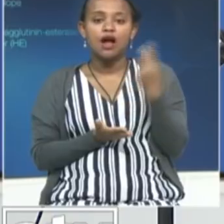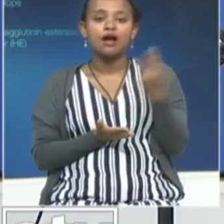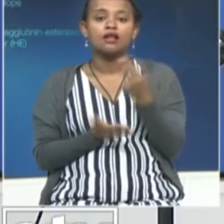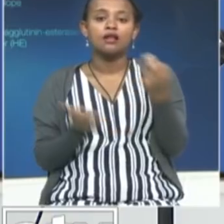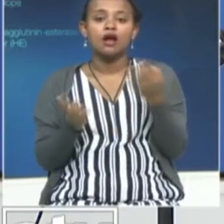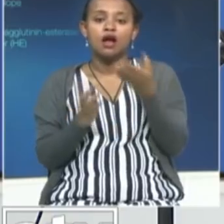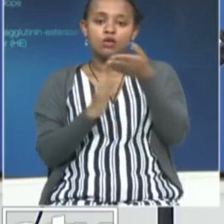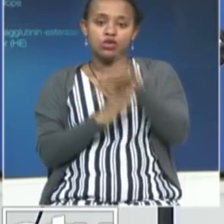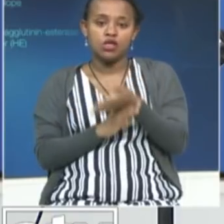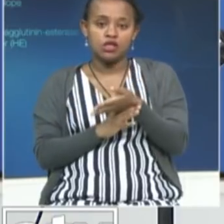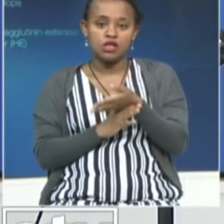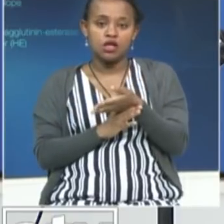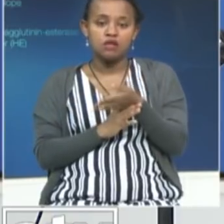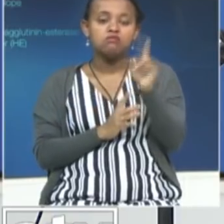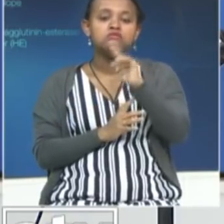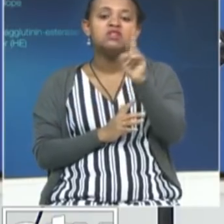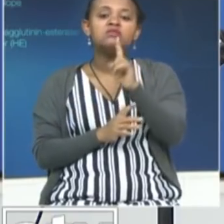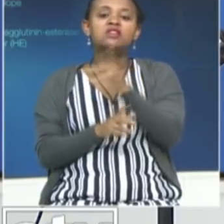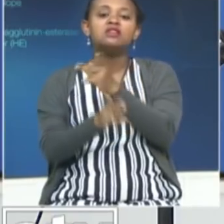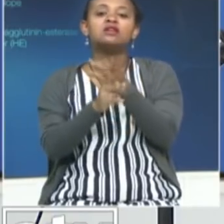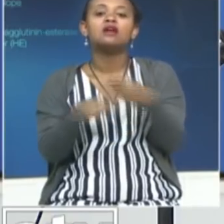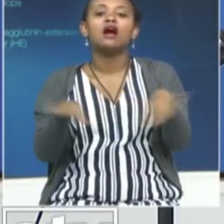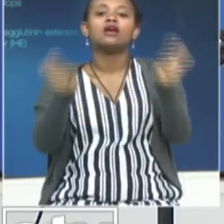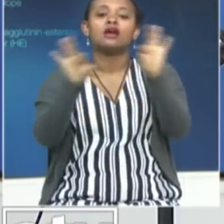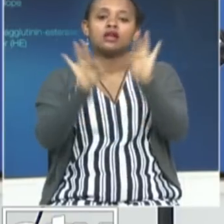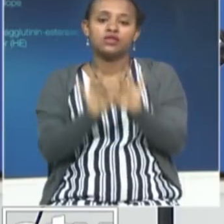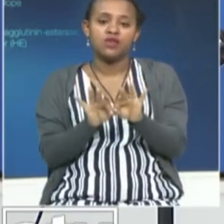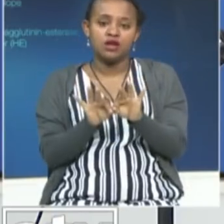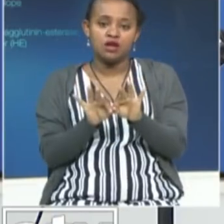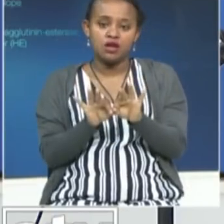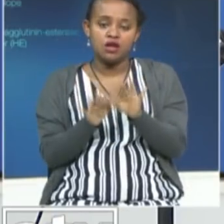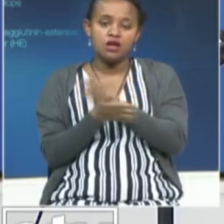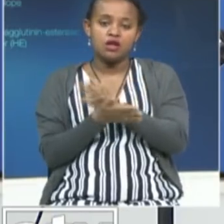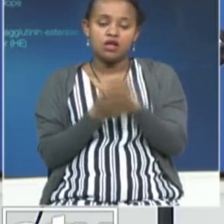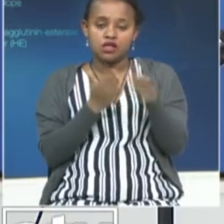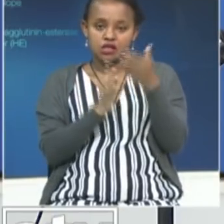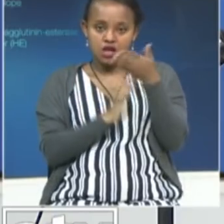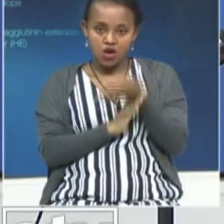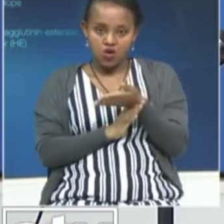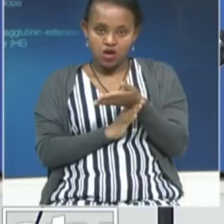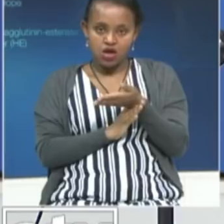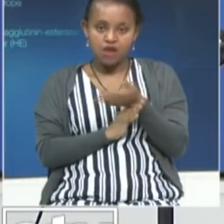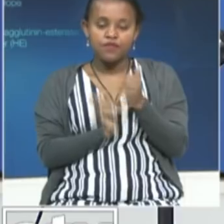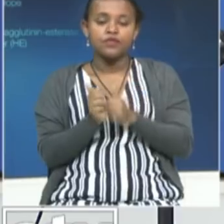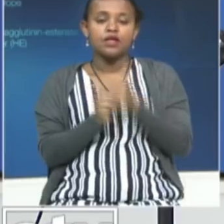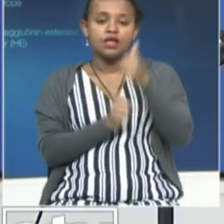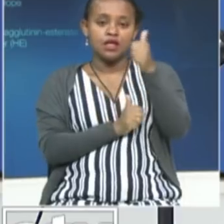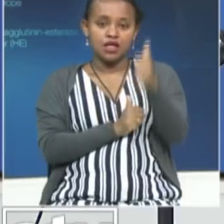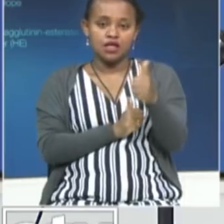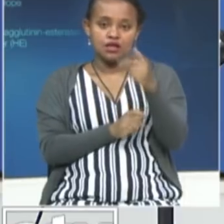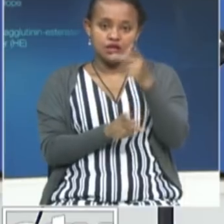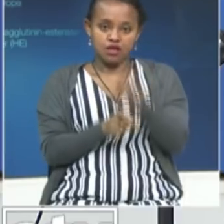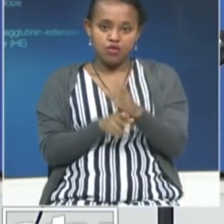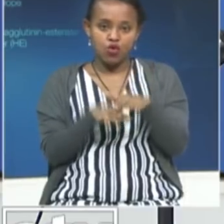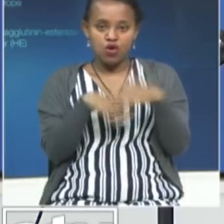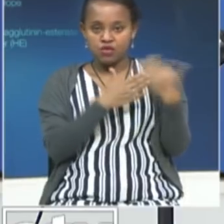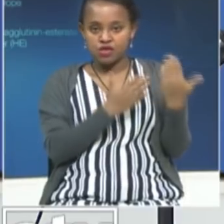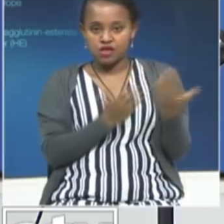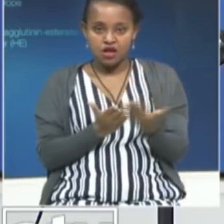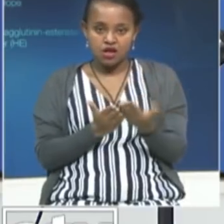ከተጠቃሚዎች አንጻር ምን ምን ጥንቃቄዎች ያስፈልጋሉ? ከንጽህና አኳያ ሊሆን ይችላል፣ ርቀትን ጠብቆ ከመስተናገድ